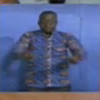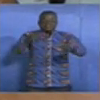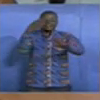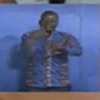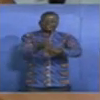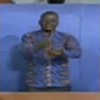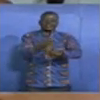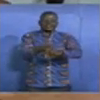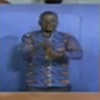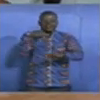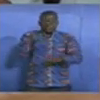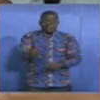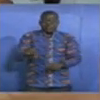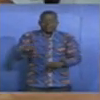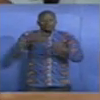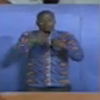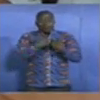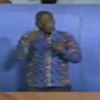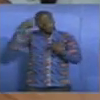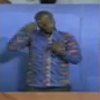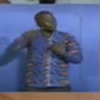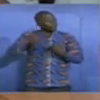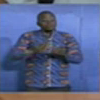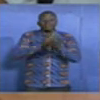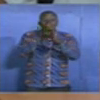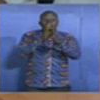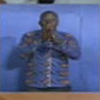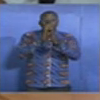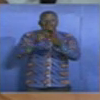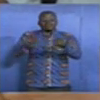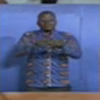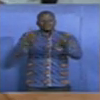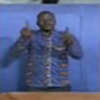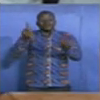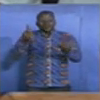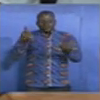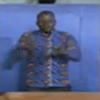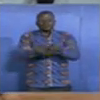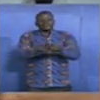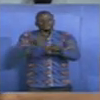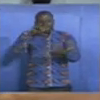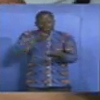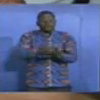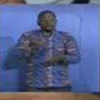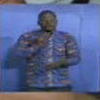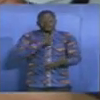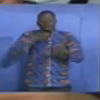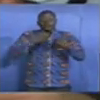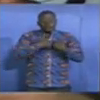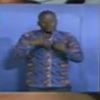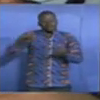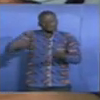les usagers ont parfois pour circuler, mais aussi ce que nous provoquons sur nos routes quand nous les dégradons. Nous